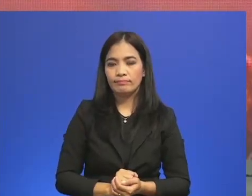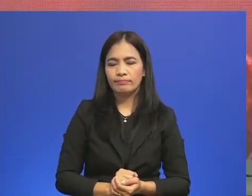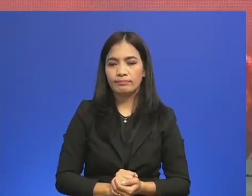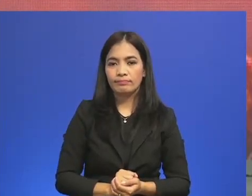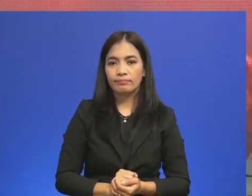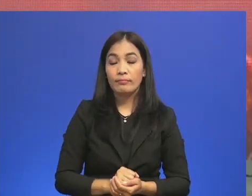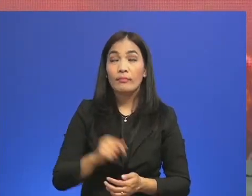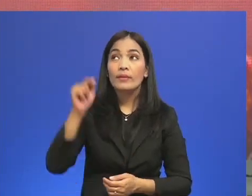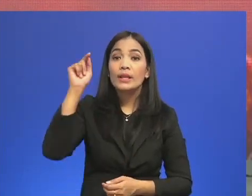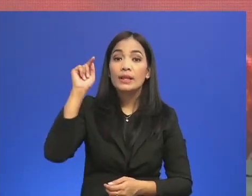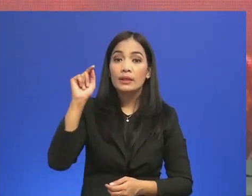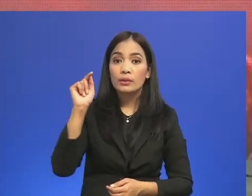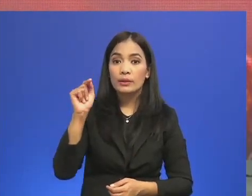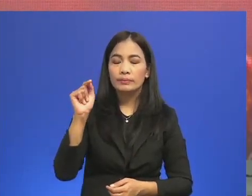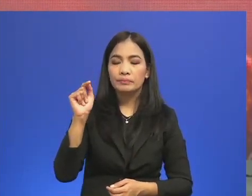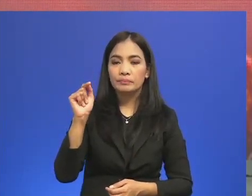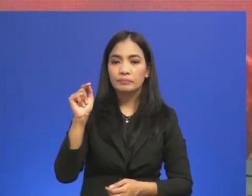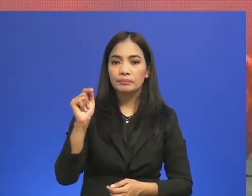itulah sebabnya